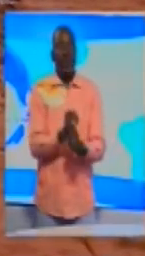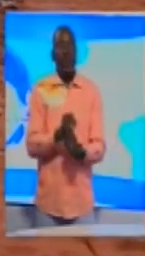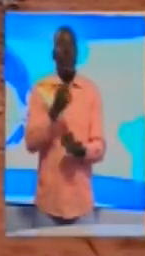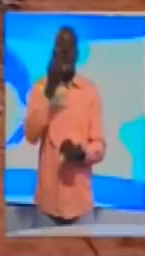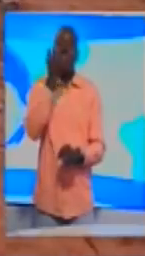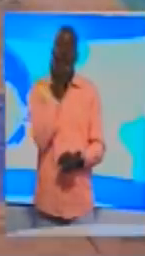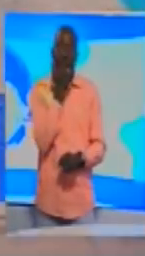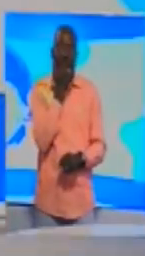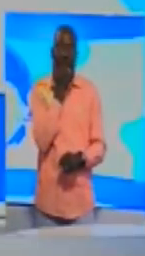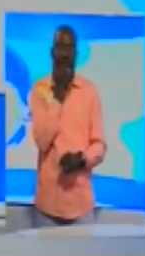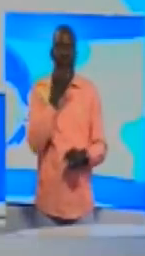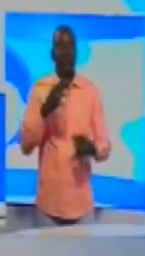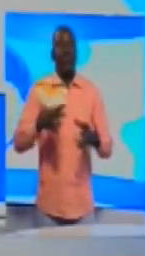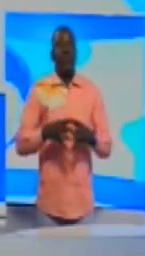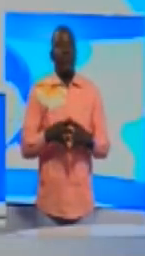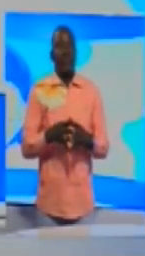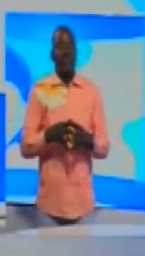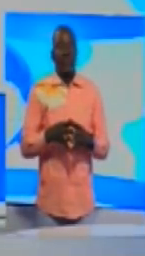contrebande.